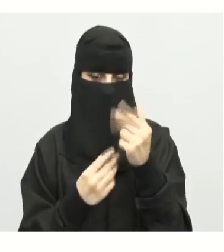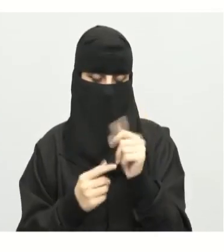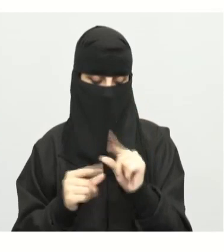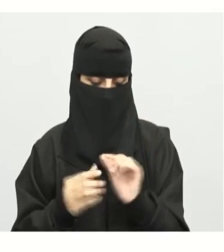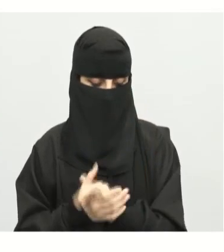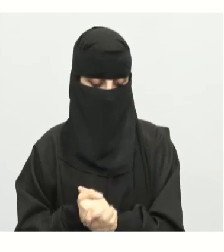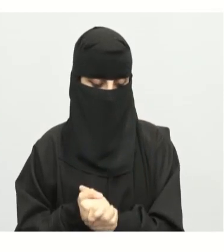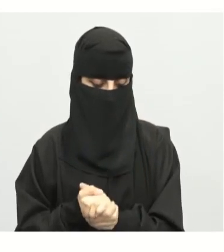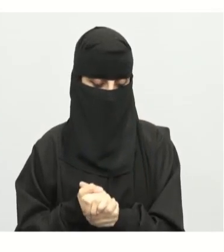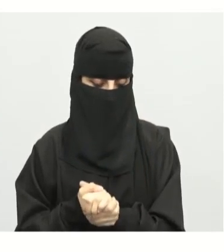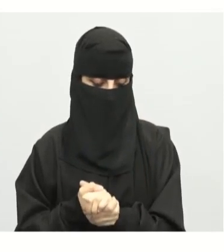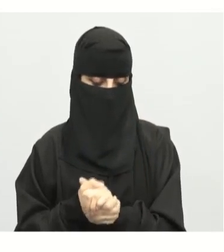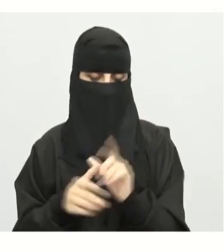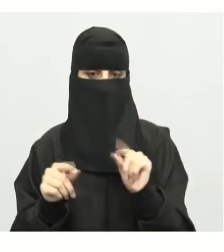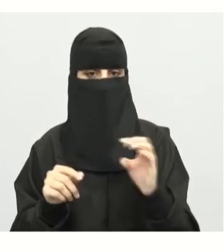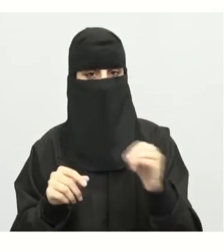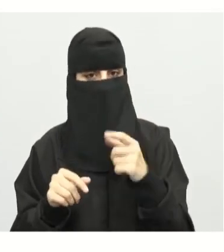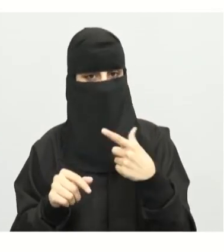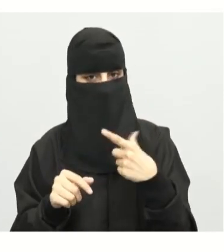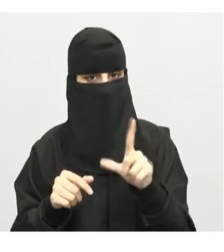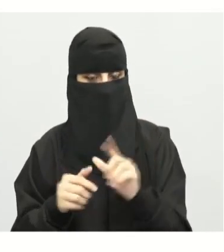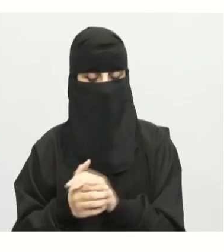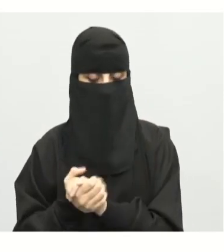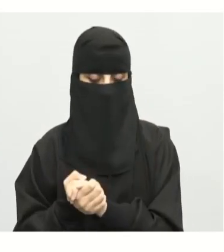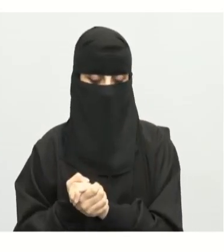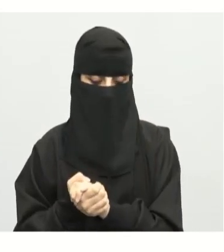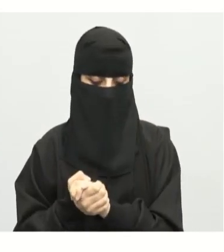العربيه احسنتم اجابه صحيحه